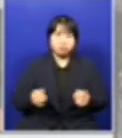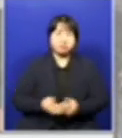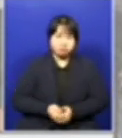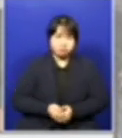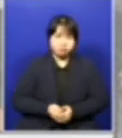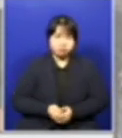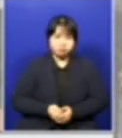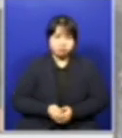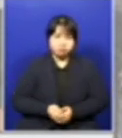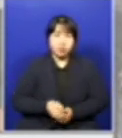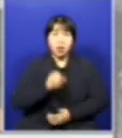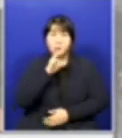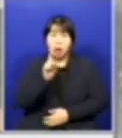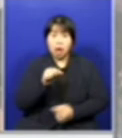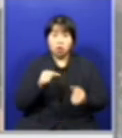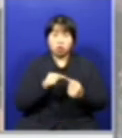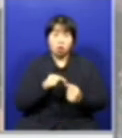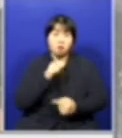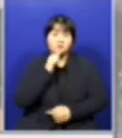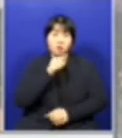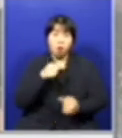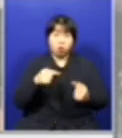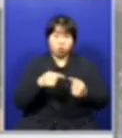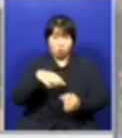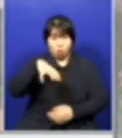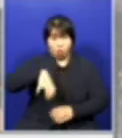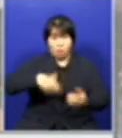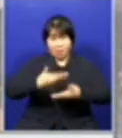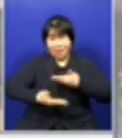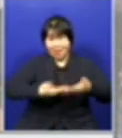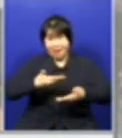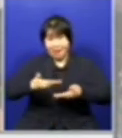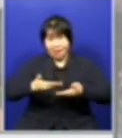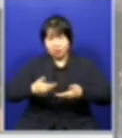จะเห็นว่าจากการฟ้องร้องของกรมการค้าภายในเนี่ย